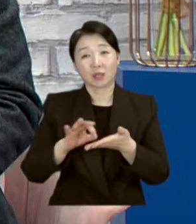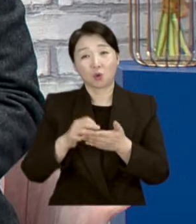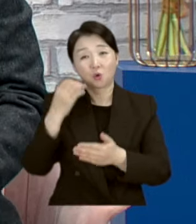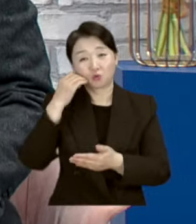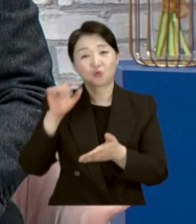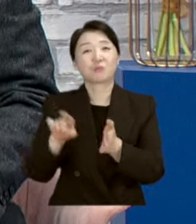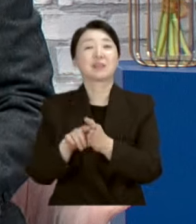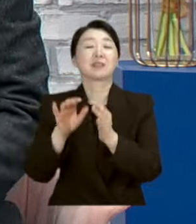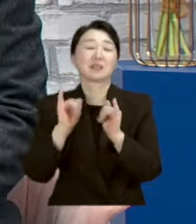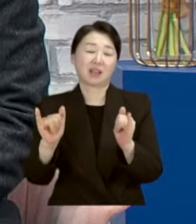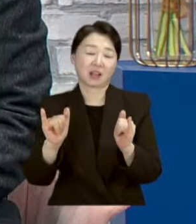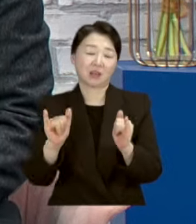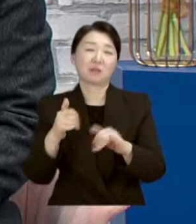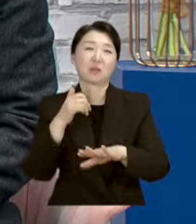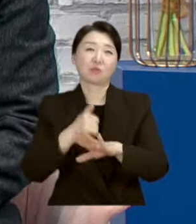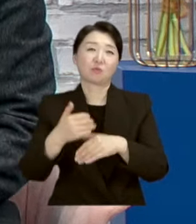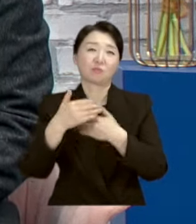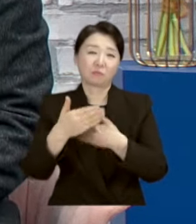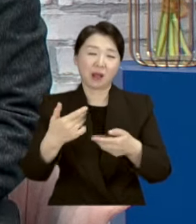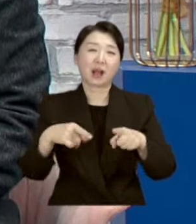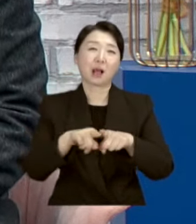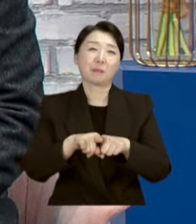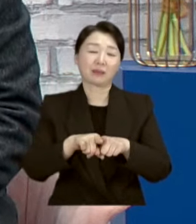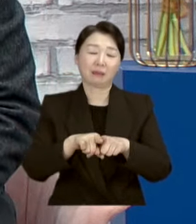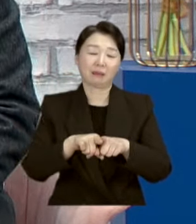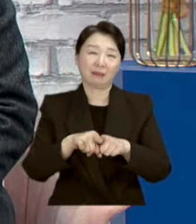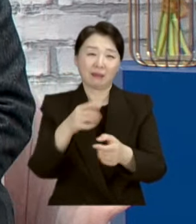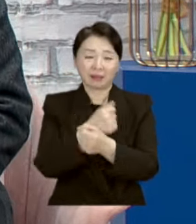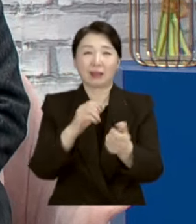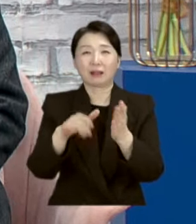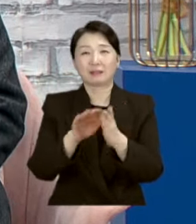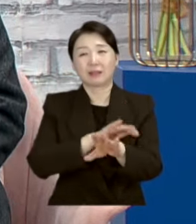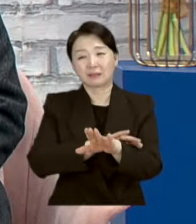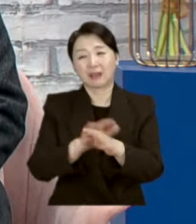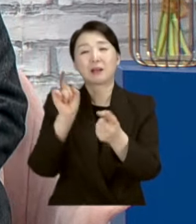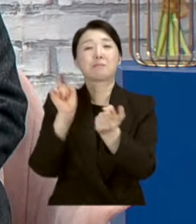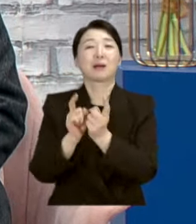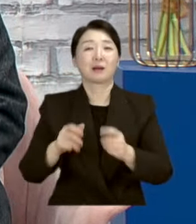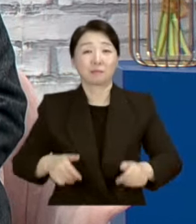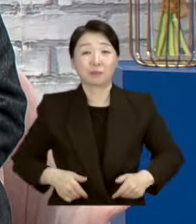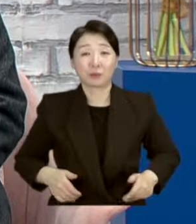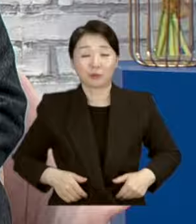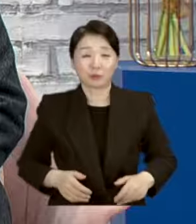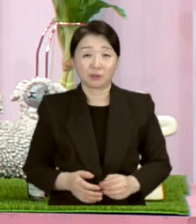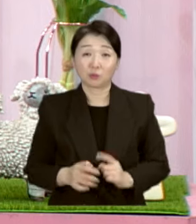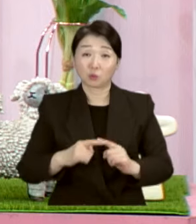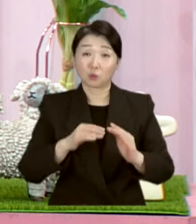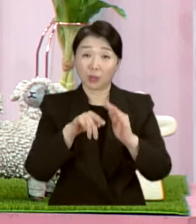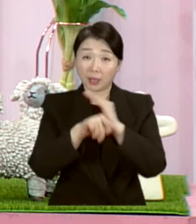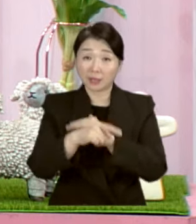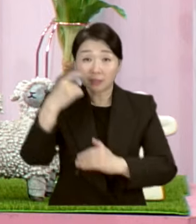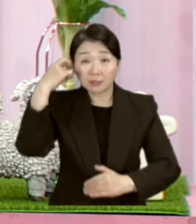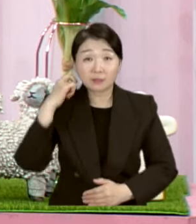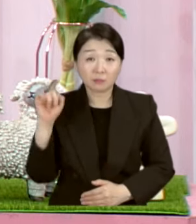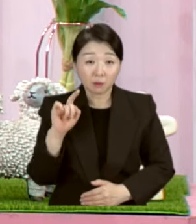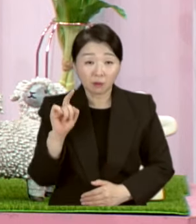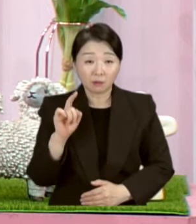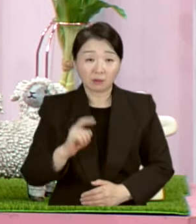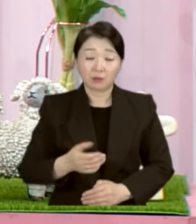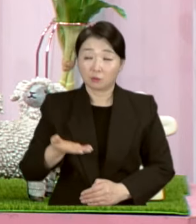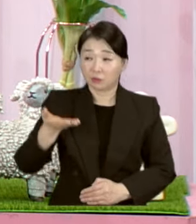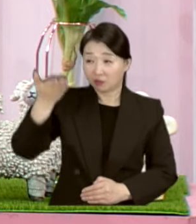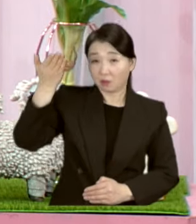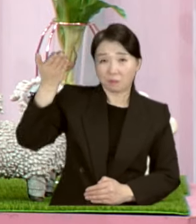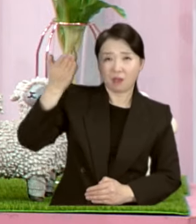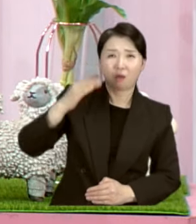막 방배정을 잘 받아야 된다니까 예. 방배정이요. 그래서 교회 갔더니 어때요? 그 당시에 이제 가고 싶었어요?